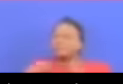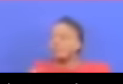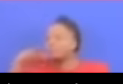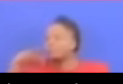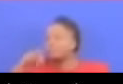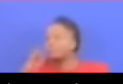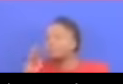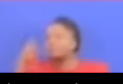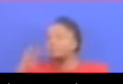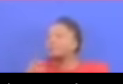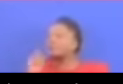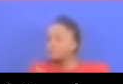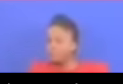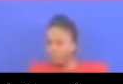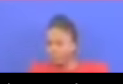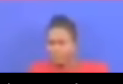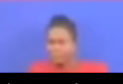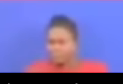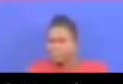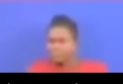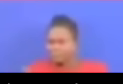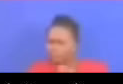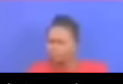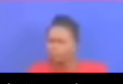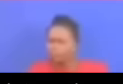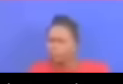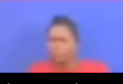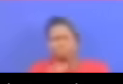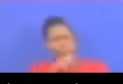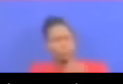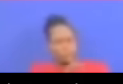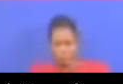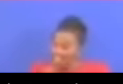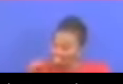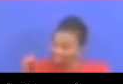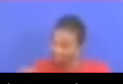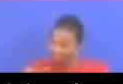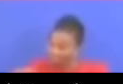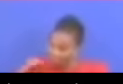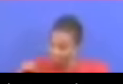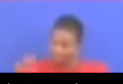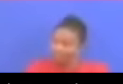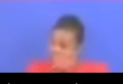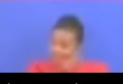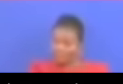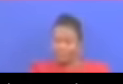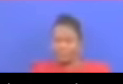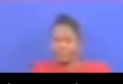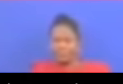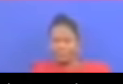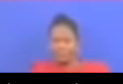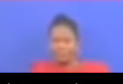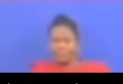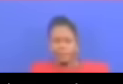Hivi hawa wanaotakiwa kupelekwa kushtakiwa viongozi walioko madarakani ni kina nani kama sio hao walioko huko mkoani? Inawezekanaje mpaka